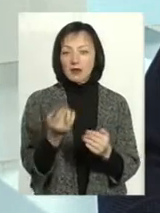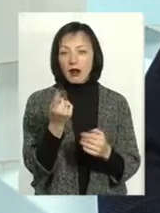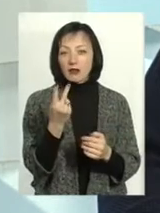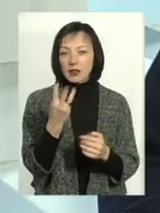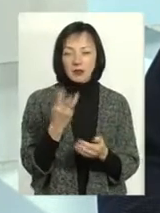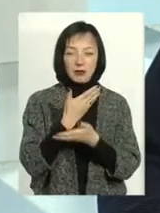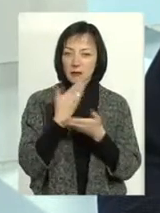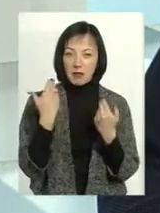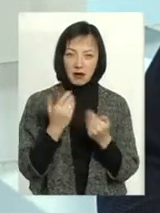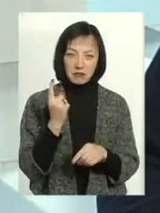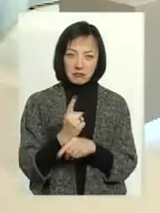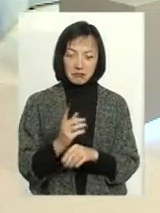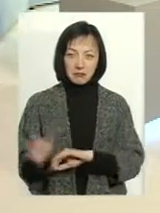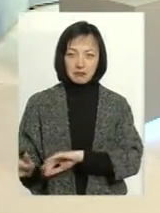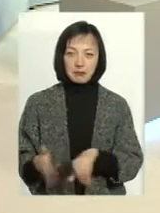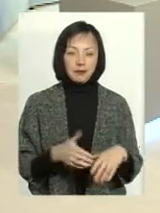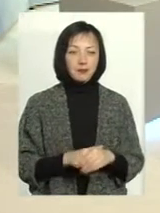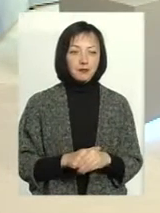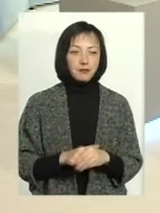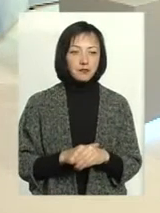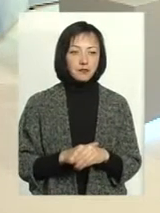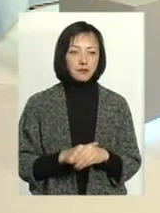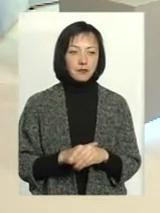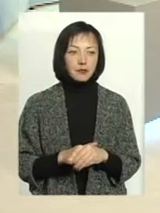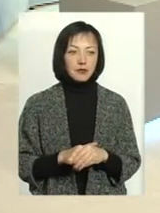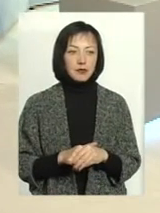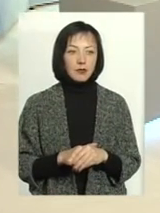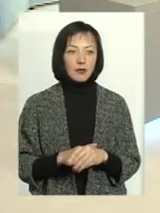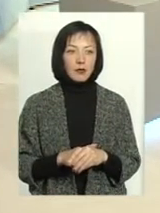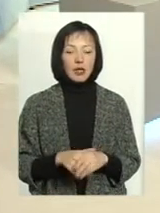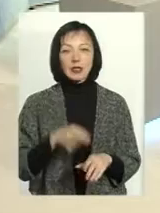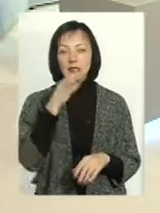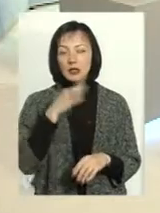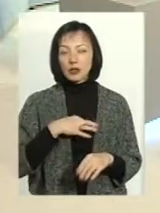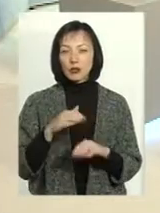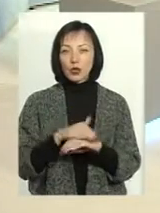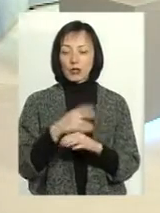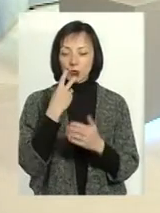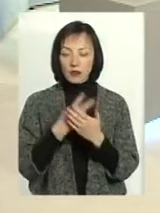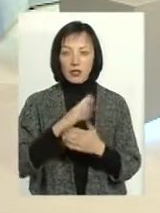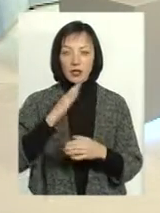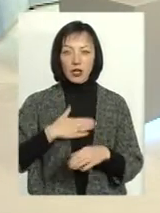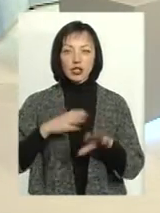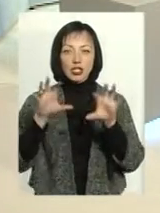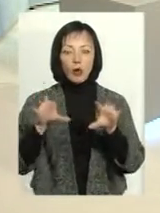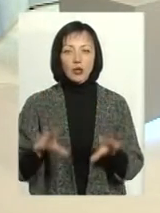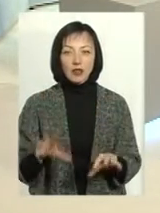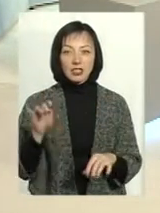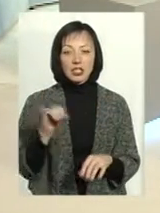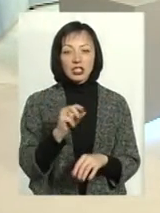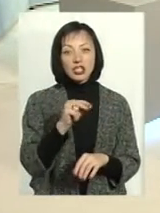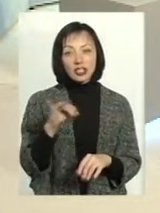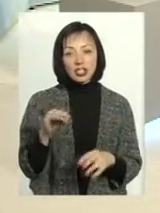існує. Скажіть, будь ласка, а якщо поглянути знову ж на наше законодавство, і чи